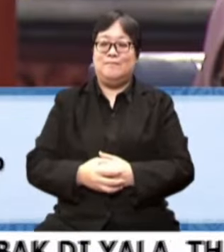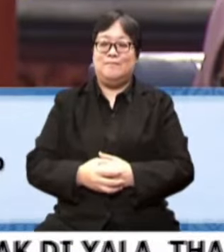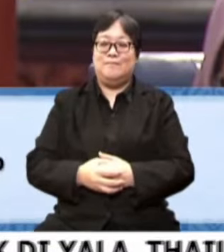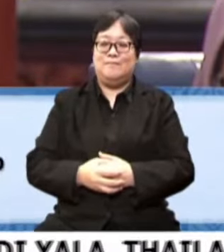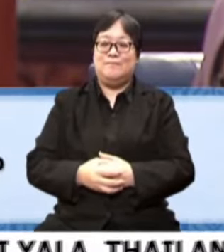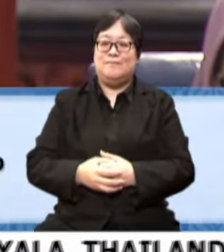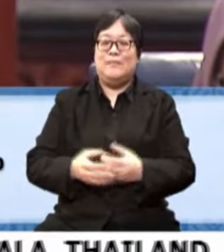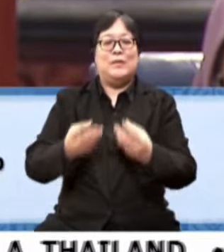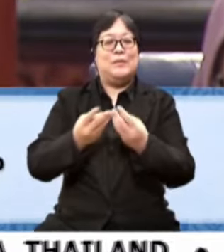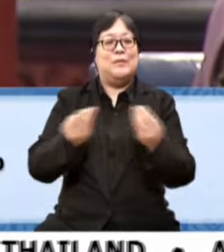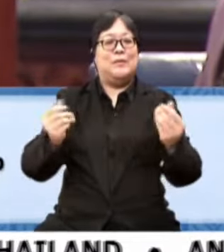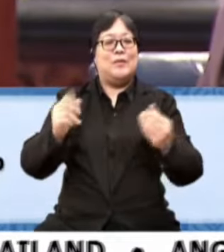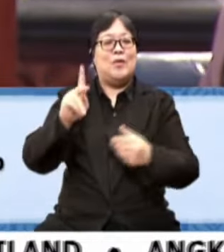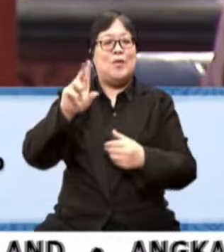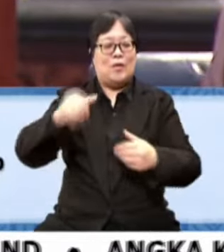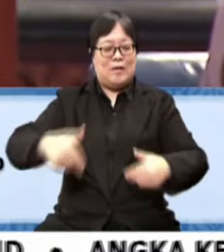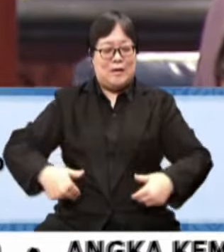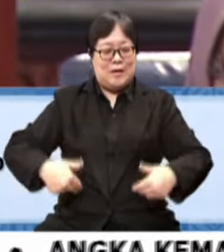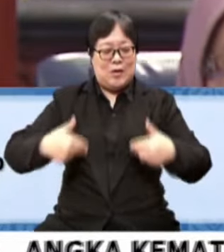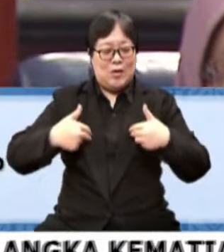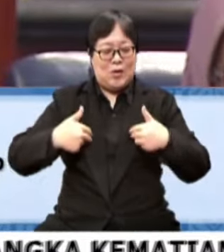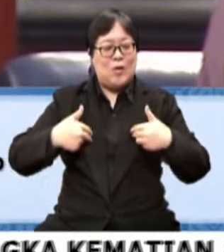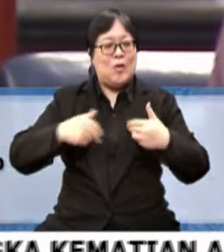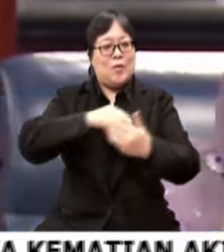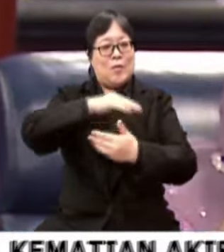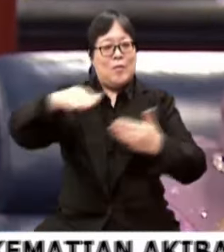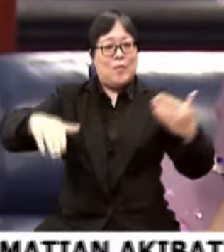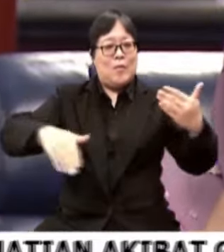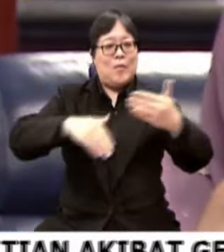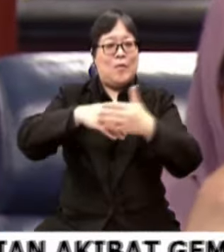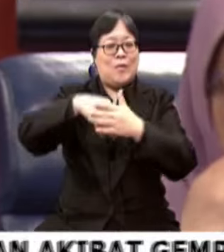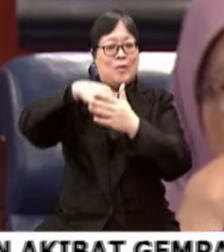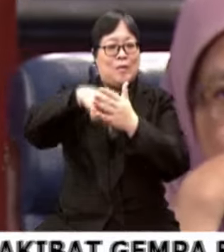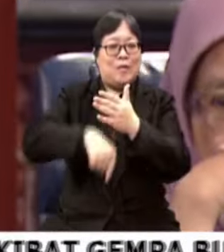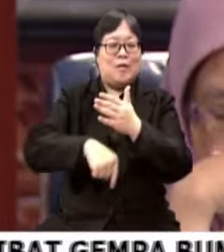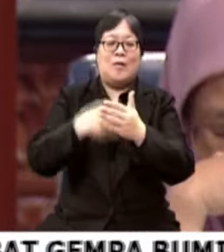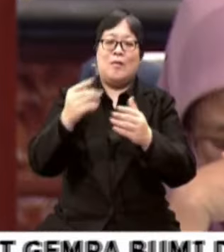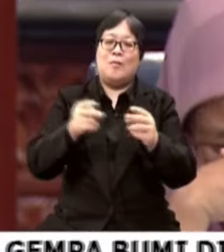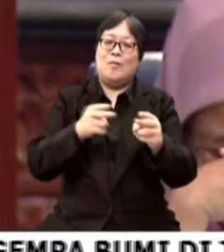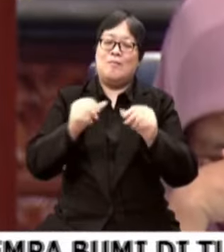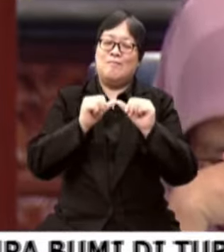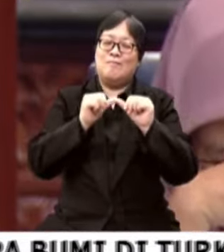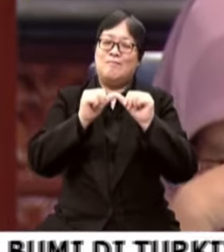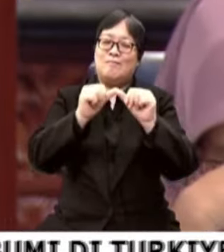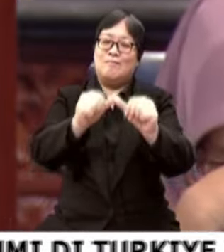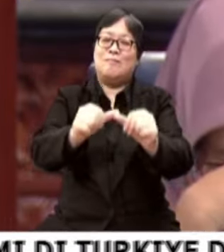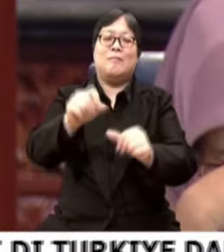menangani hidup secara tuntas dan menyeluruh merupakan satu sebetulnya